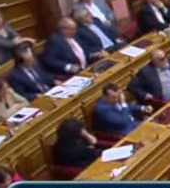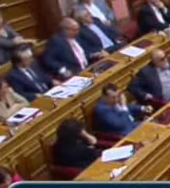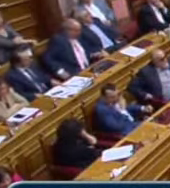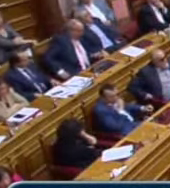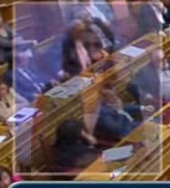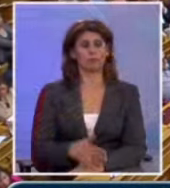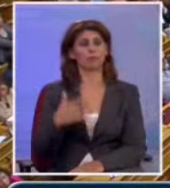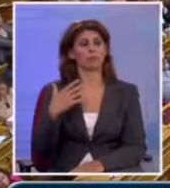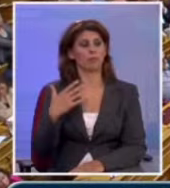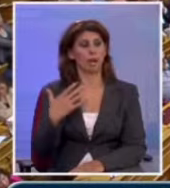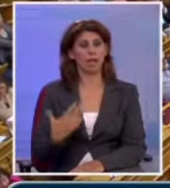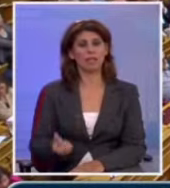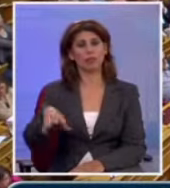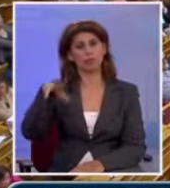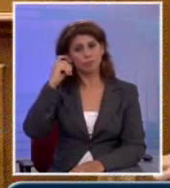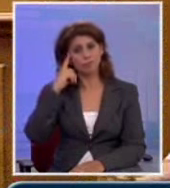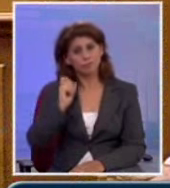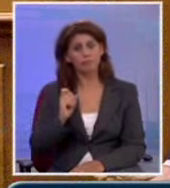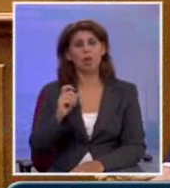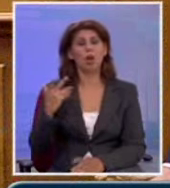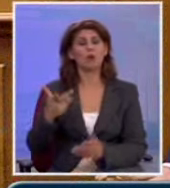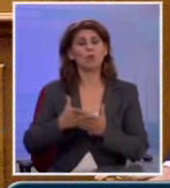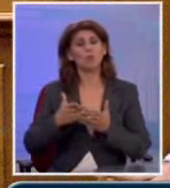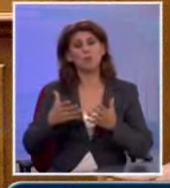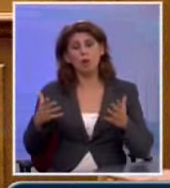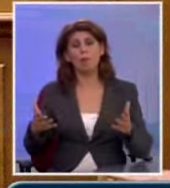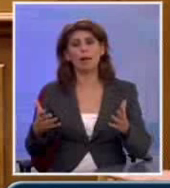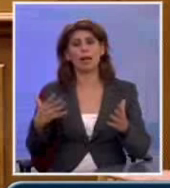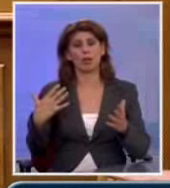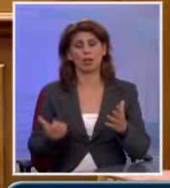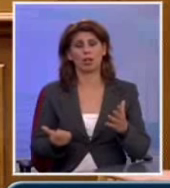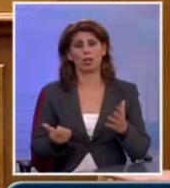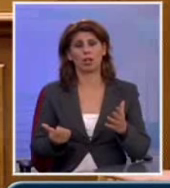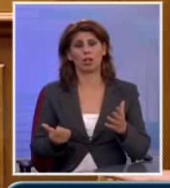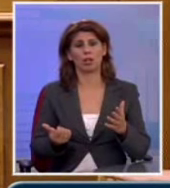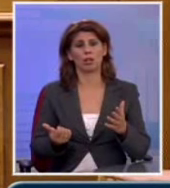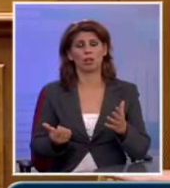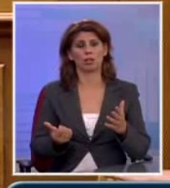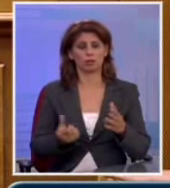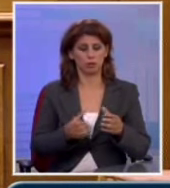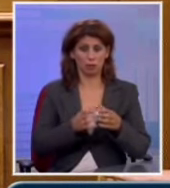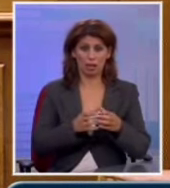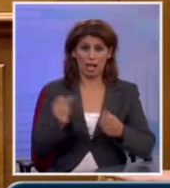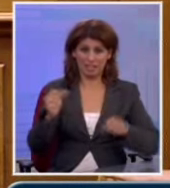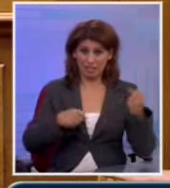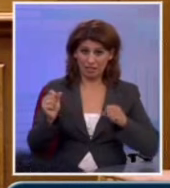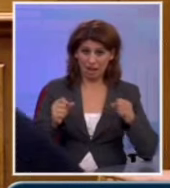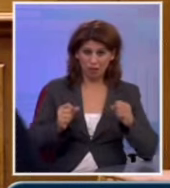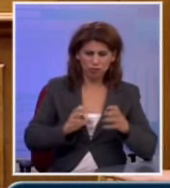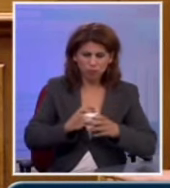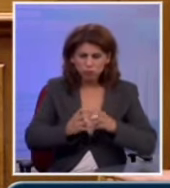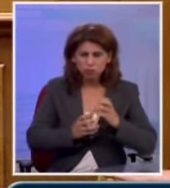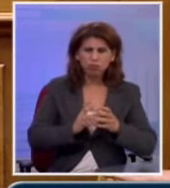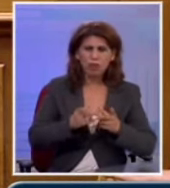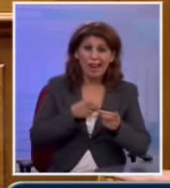Ας έχουμε όμως επίγνωση. Όσο μεγαλύτερος είναι ο κουρνιακτός, οι αντιδράσεις,